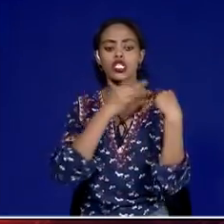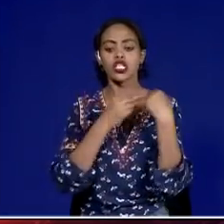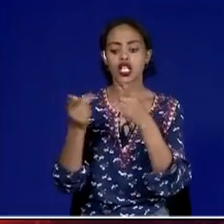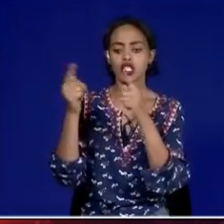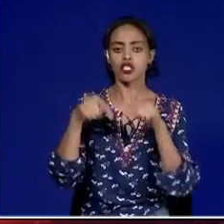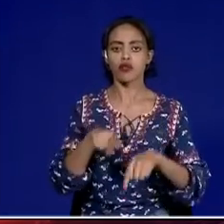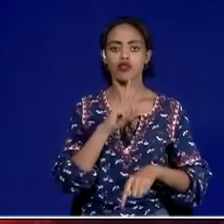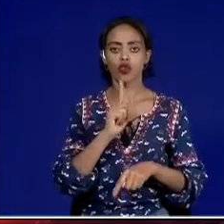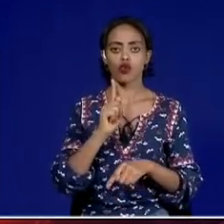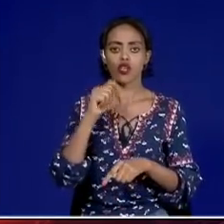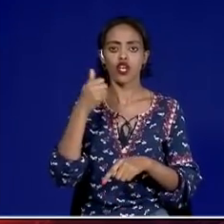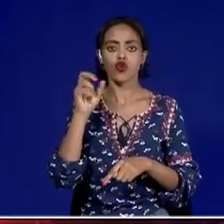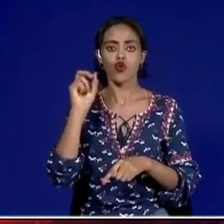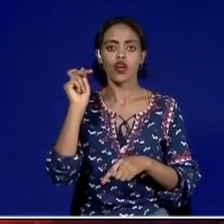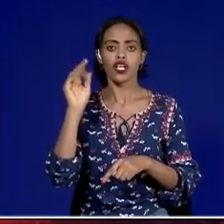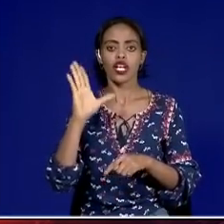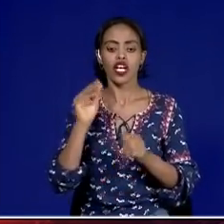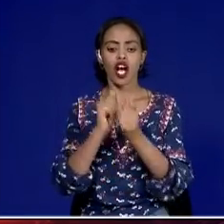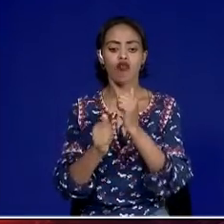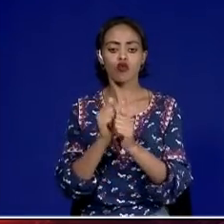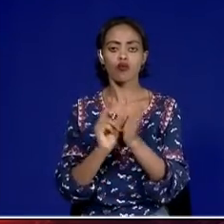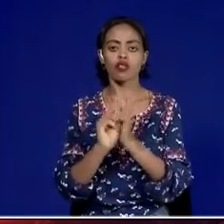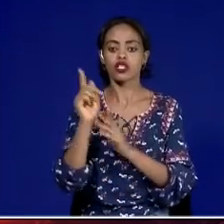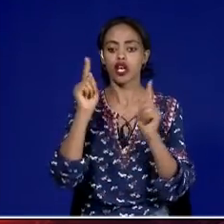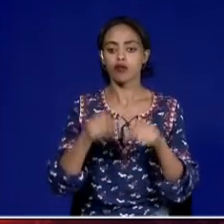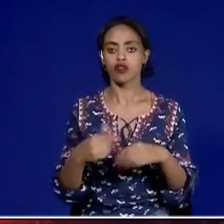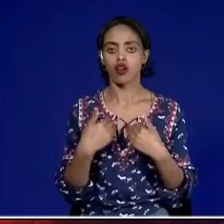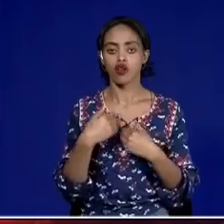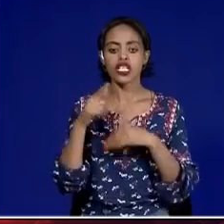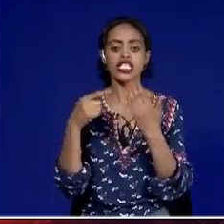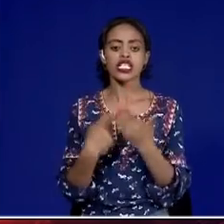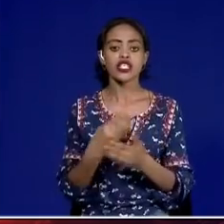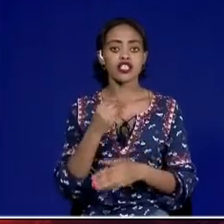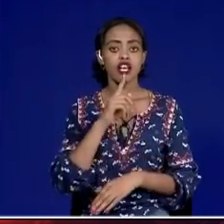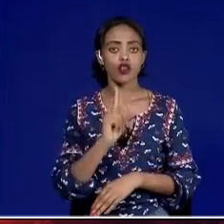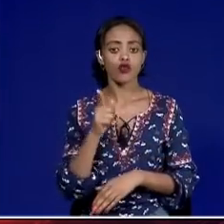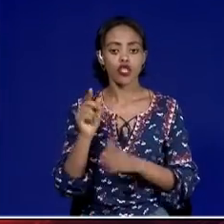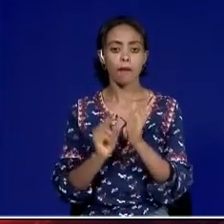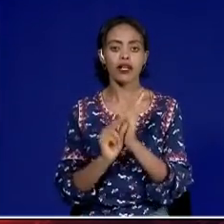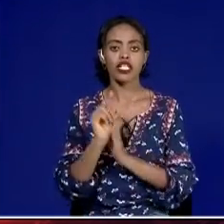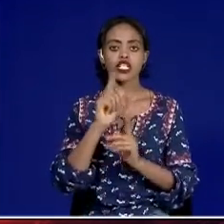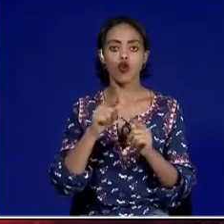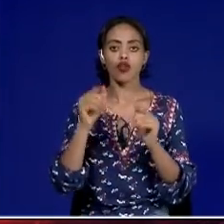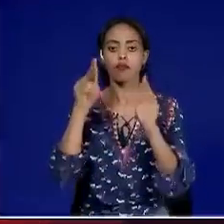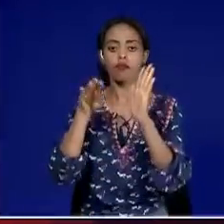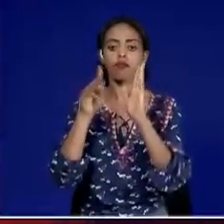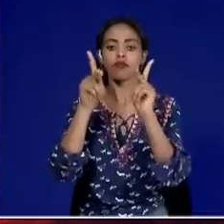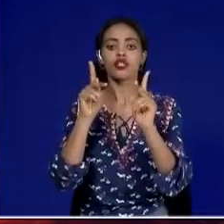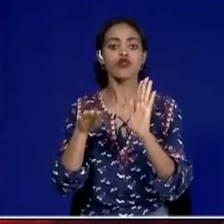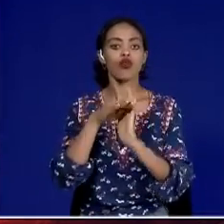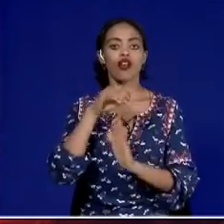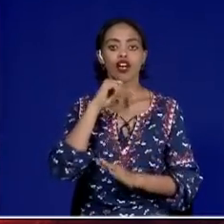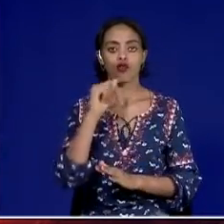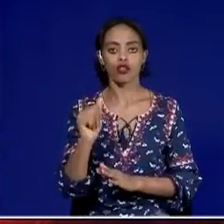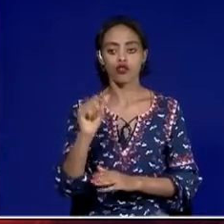ናይ ህወደግ ዘመን ረፍሪሱ ብጽግና ሁሉ መጽየለ ስለዚህ ተአዩት ብጽግና ዲውን በህዝብ ዝተወከለ አይኮንም አልተወሰኑ